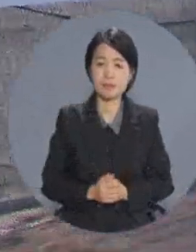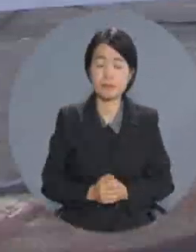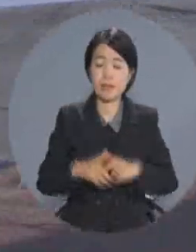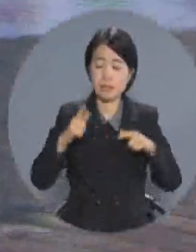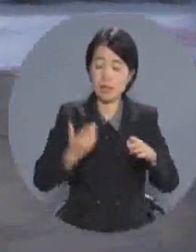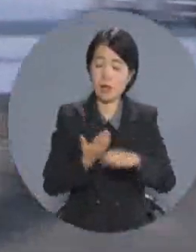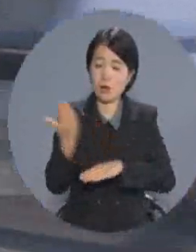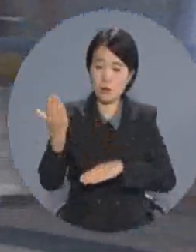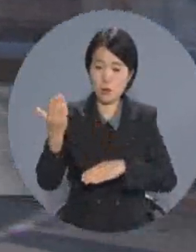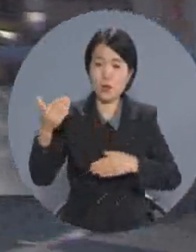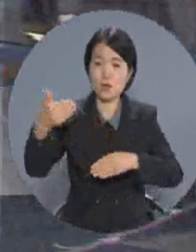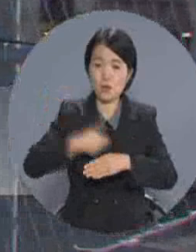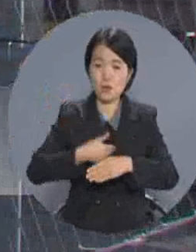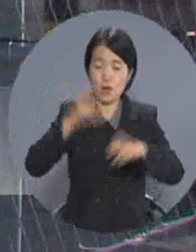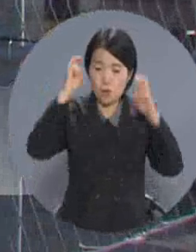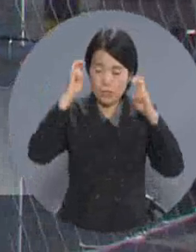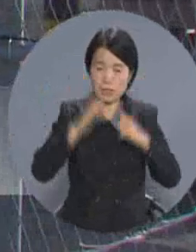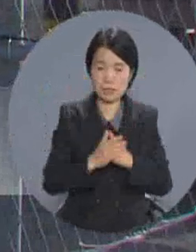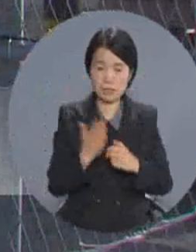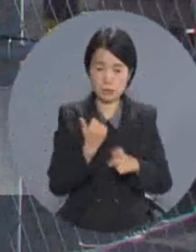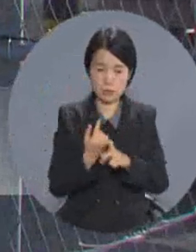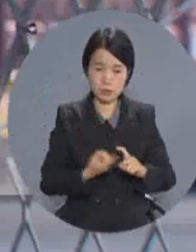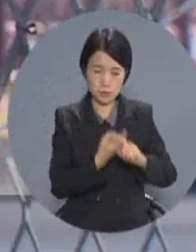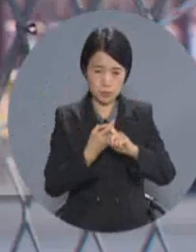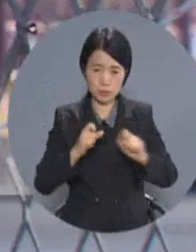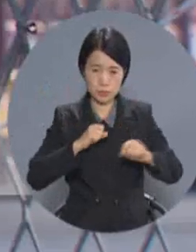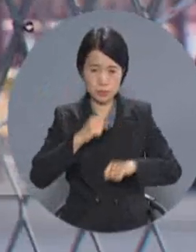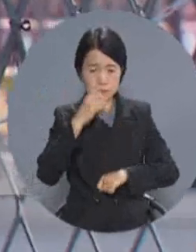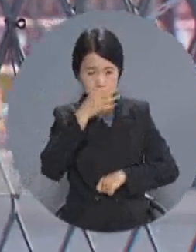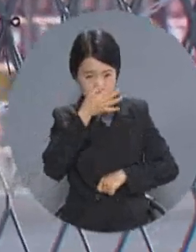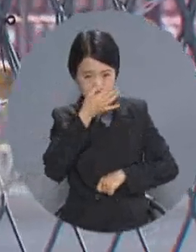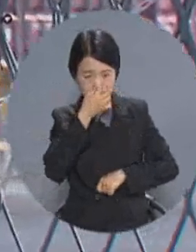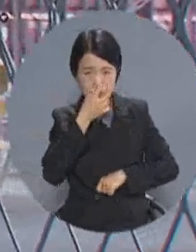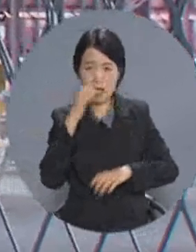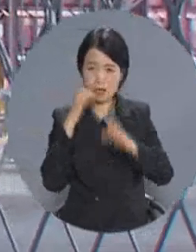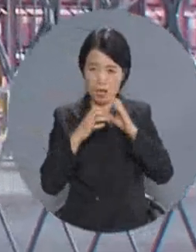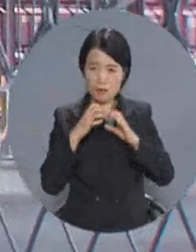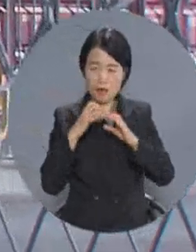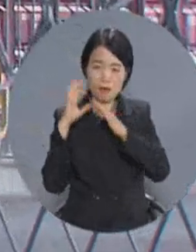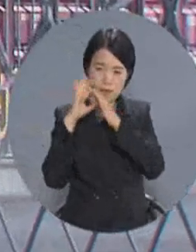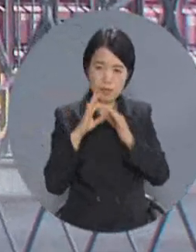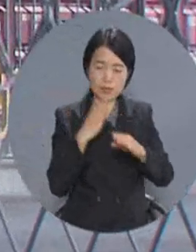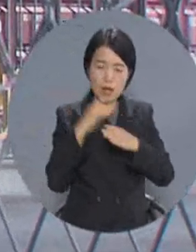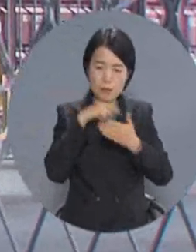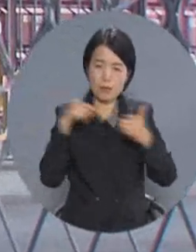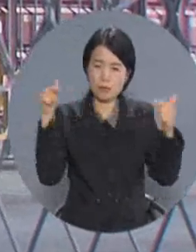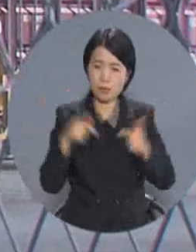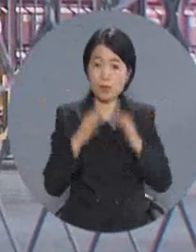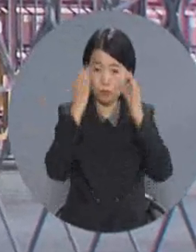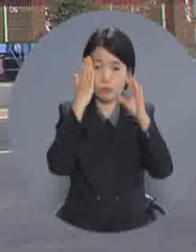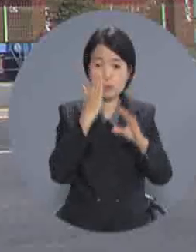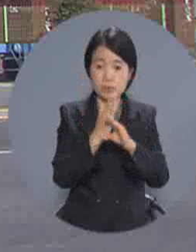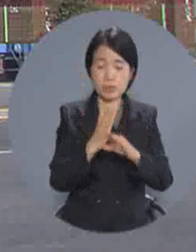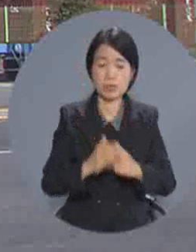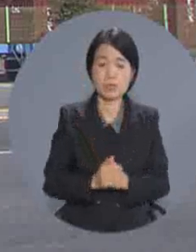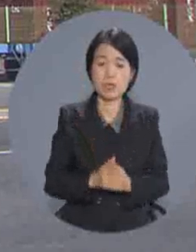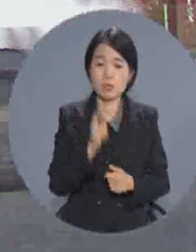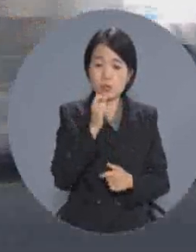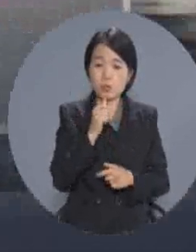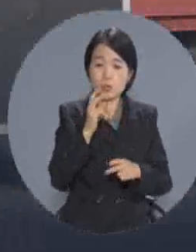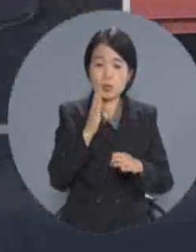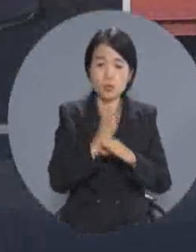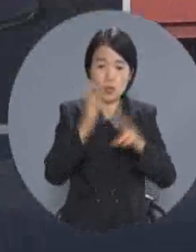지역 수출입 기업들은 화물연대 움직임을 지켜보며 대화 창구를 유지하는 등 피해 최소화에 힘쓰고 있습니다. 중소기업은